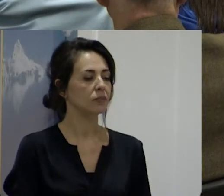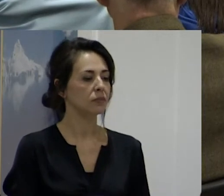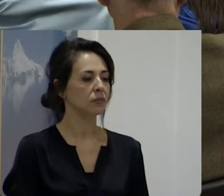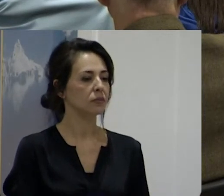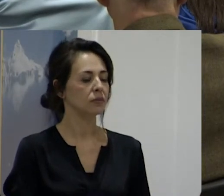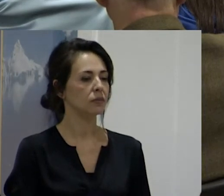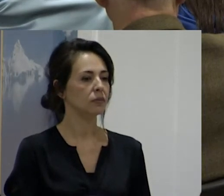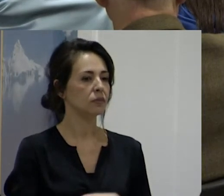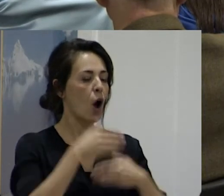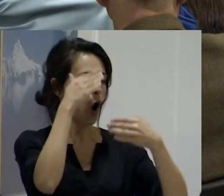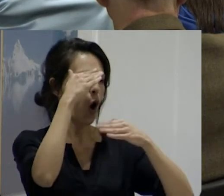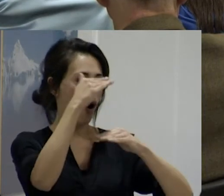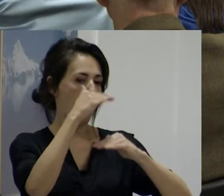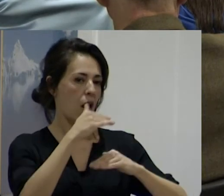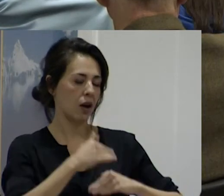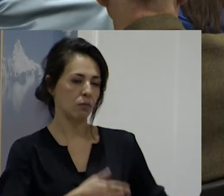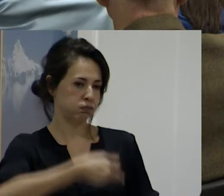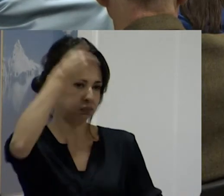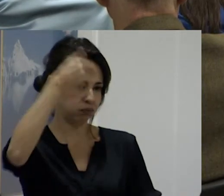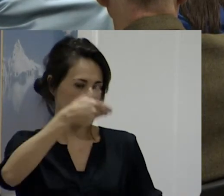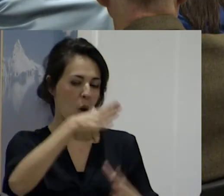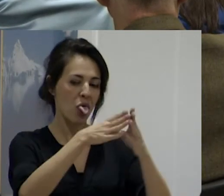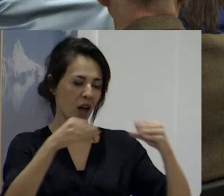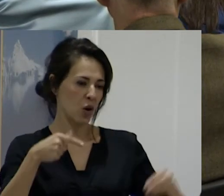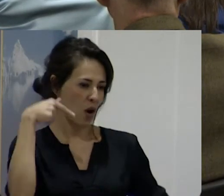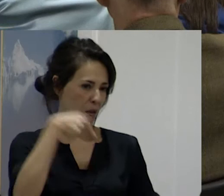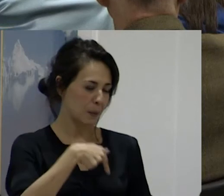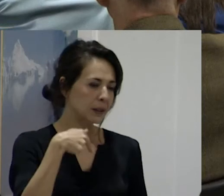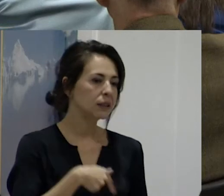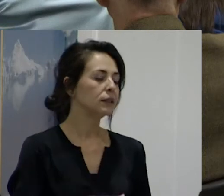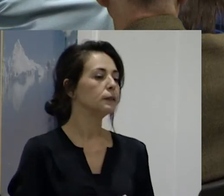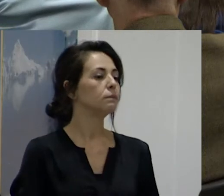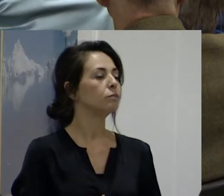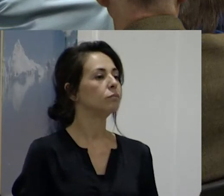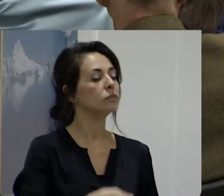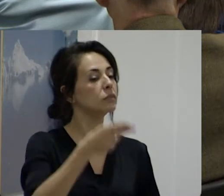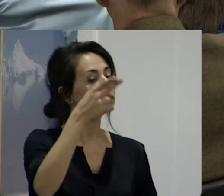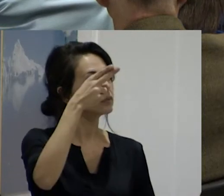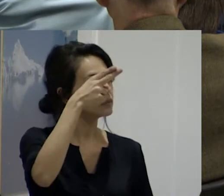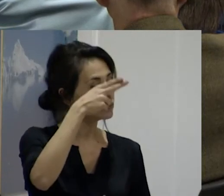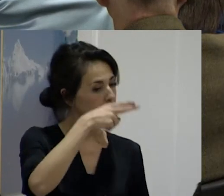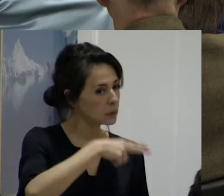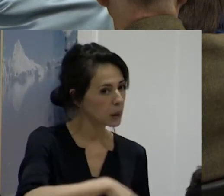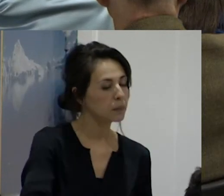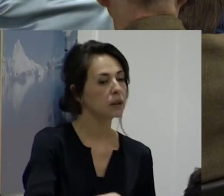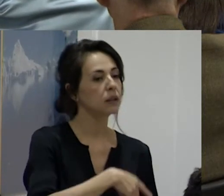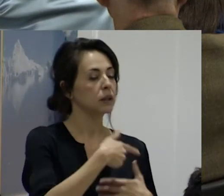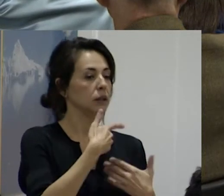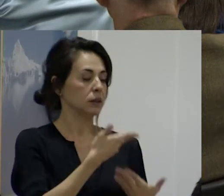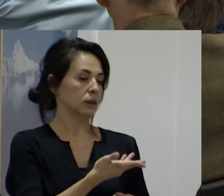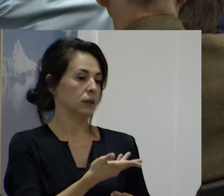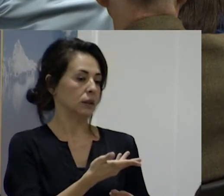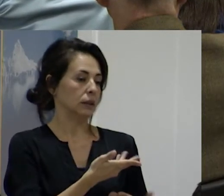de representació de la nostra universitat. A tal efecte, hem fet servir un antic ritual que fins fa molt poc de